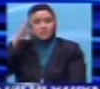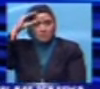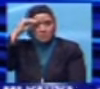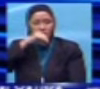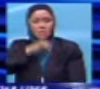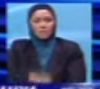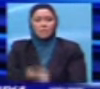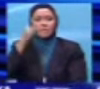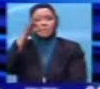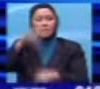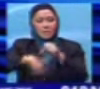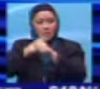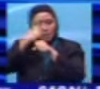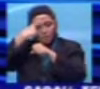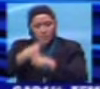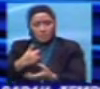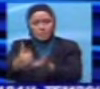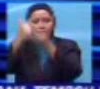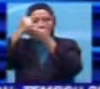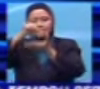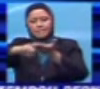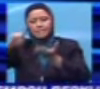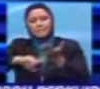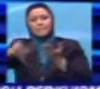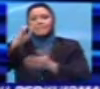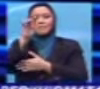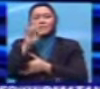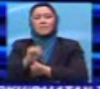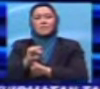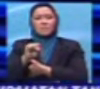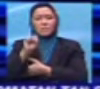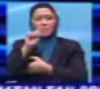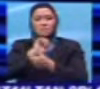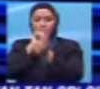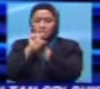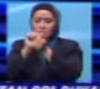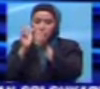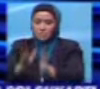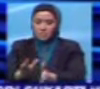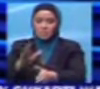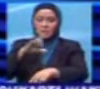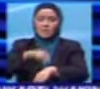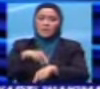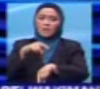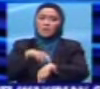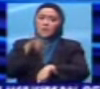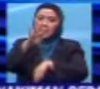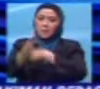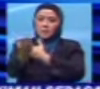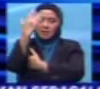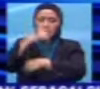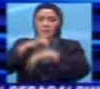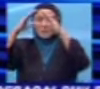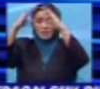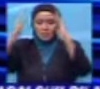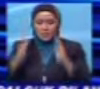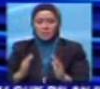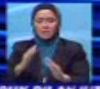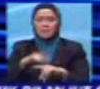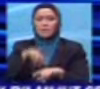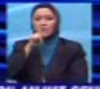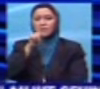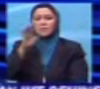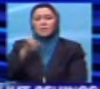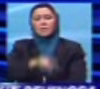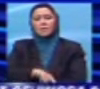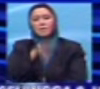bagi membantu siasatan kes tersebut. Suspek ditahan pukul 4 pagi di rumahnya di Kota Baru pada 6 Januari lepas. Datuk